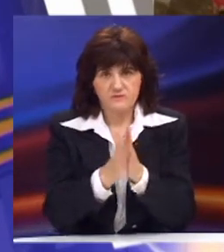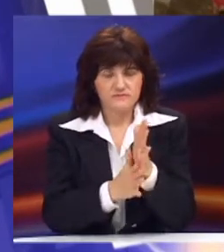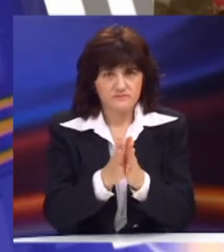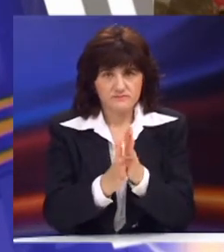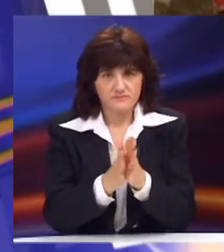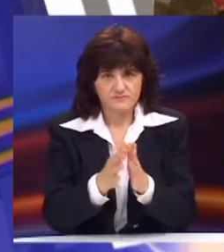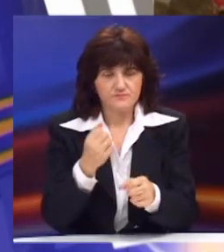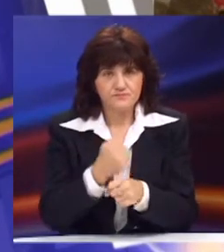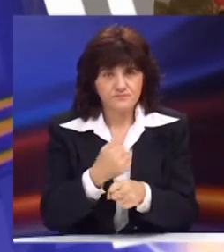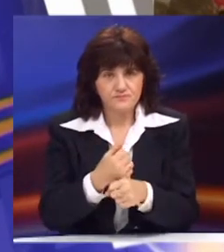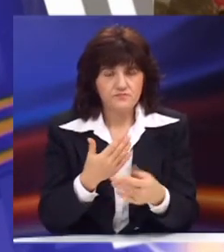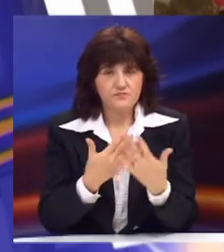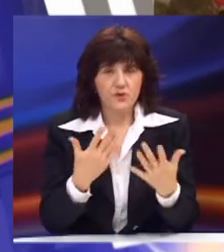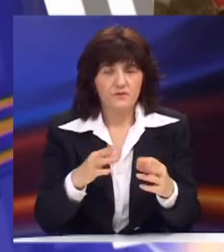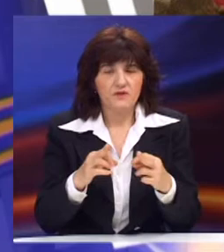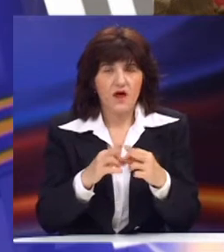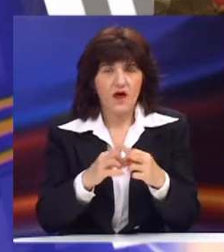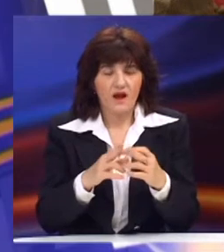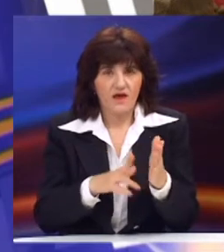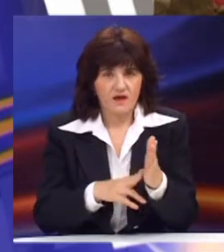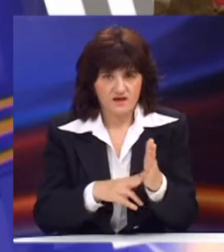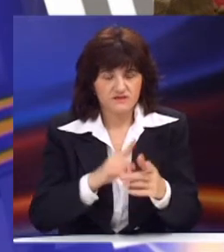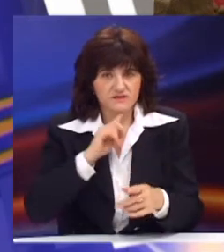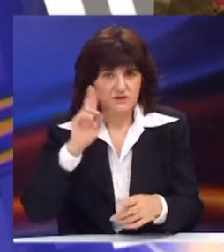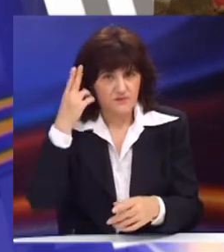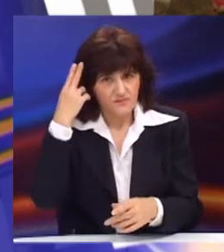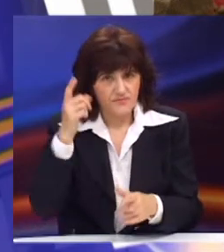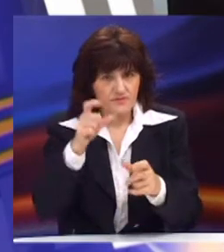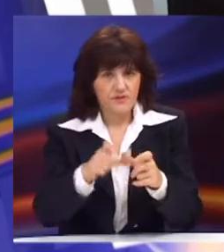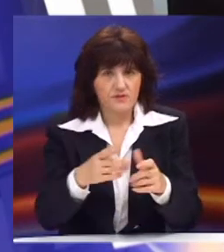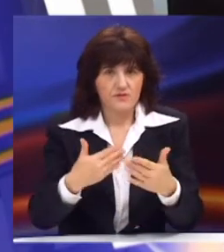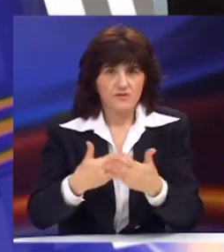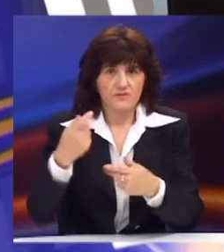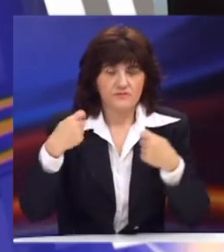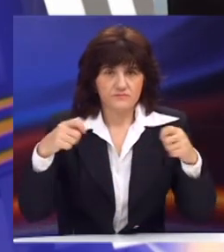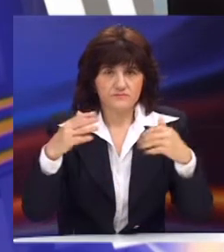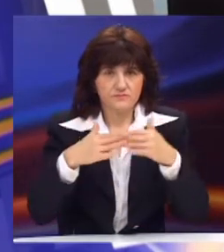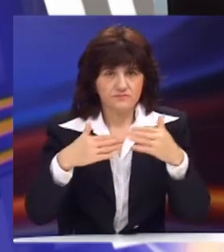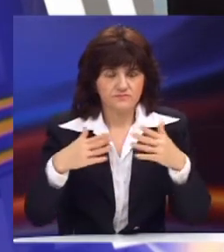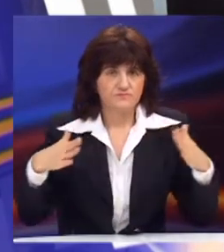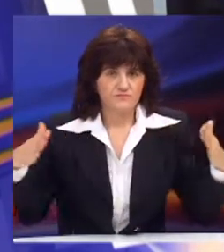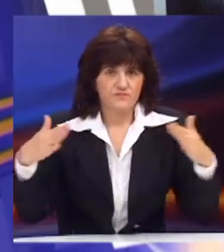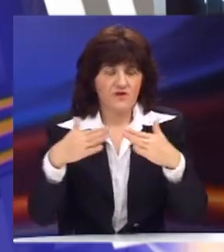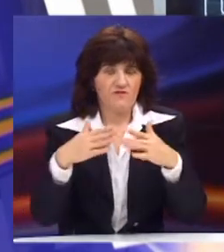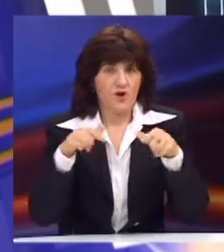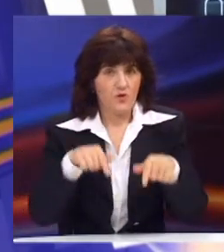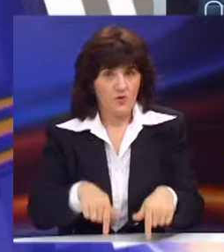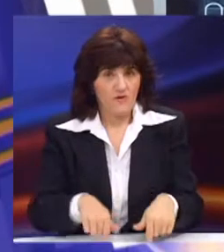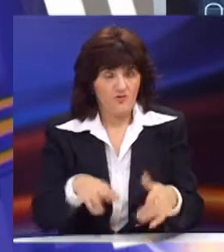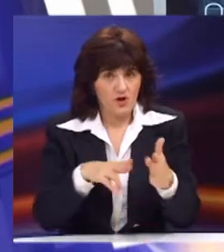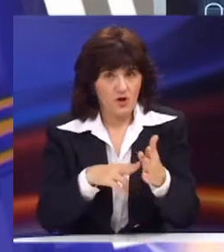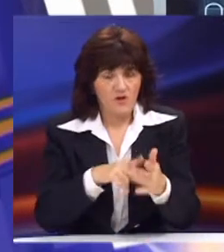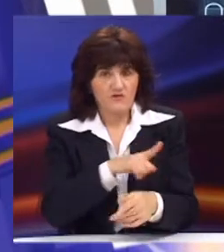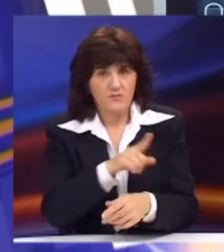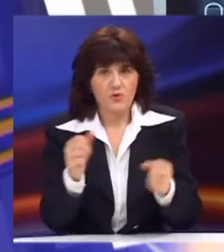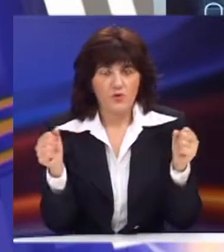organizovan razgovor inspirisan radom umetnice Ane Krstić, Palata Lajoša Crnjakovića. Od 25. novembra ove